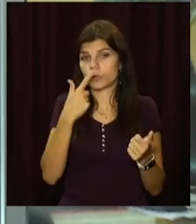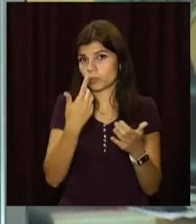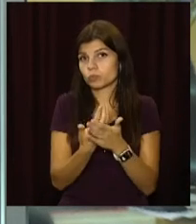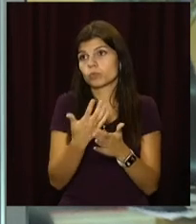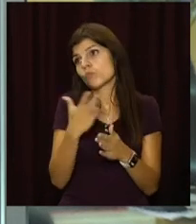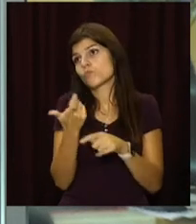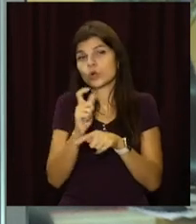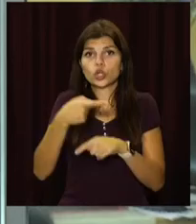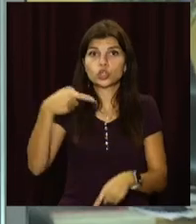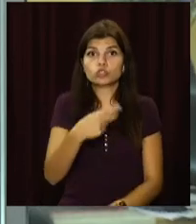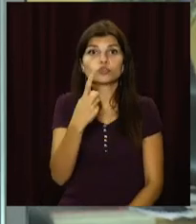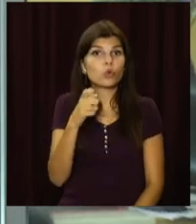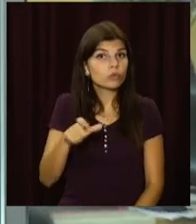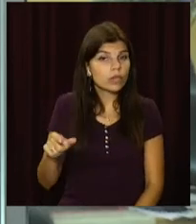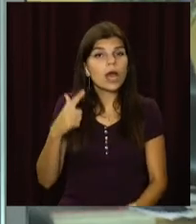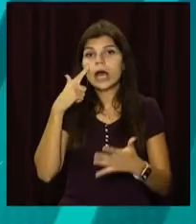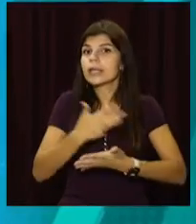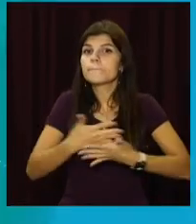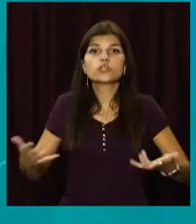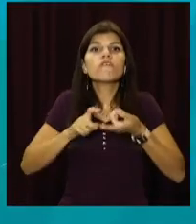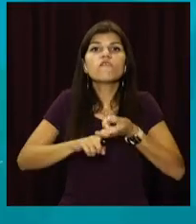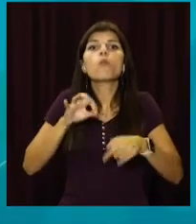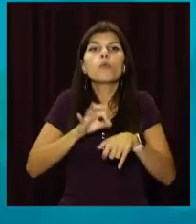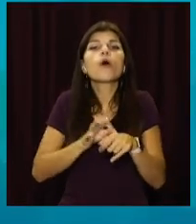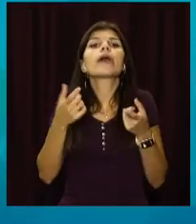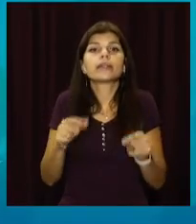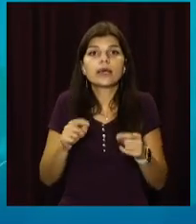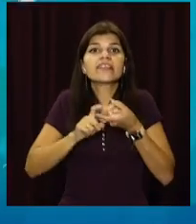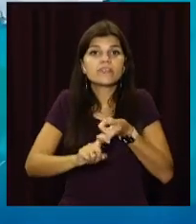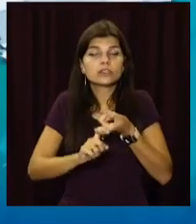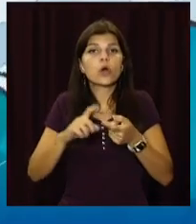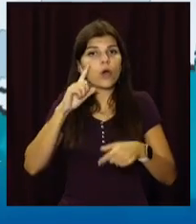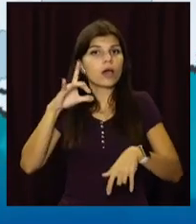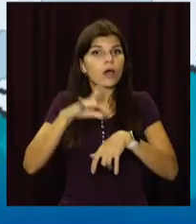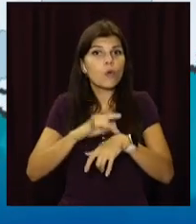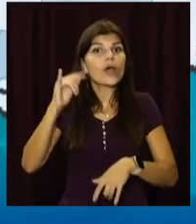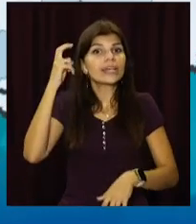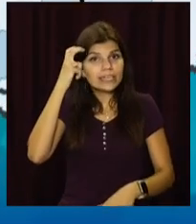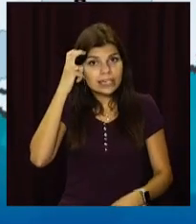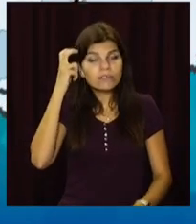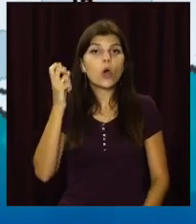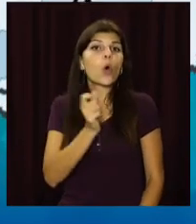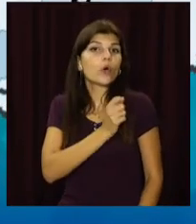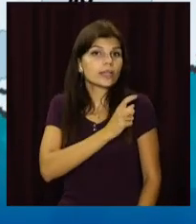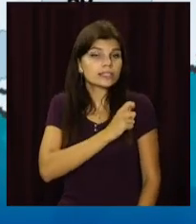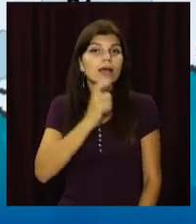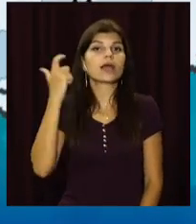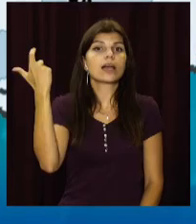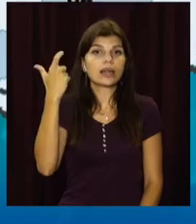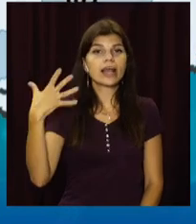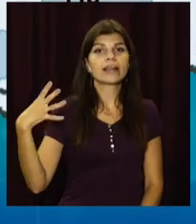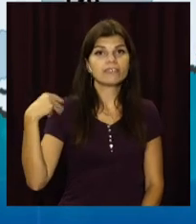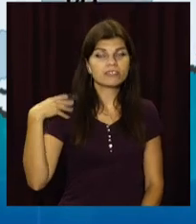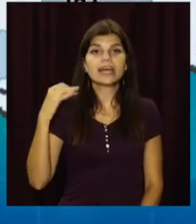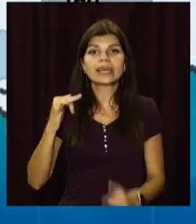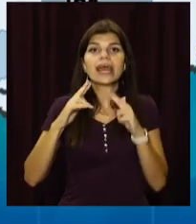як 1100 людей. Найбільшу кількість нових випадків коронавірусної інфекції діагностували у Києві, Одеській, Харківській,